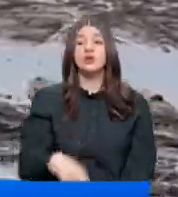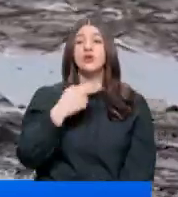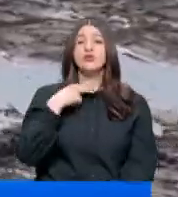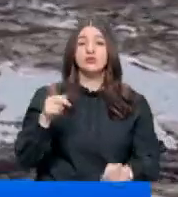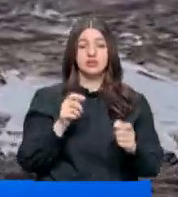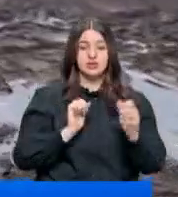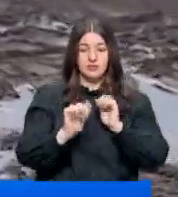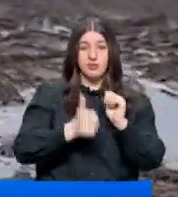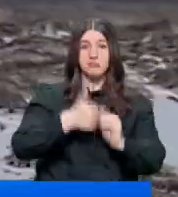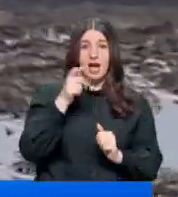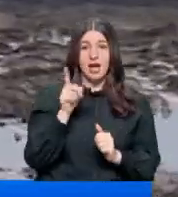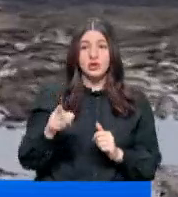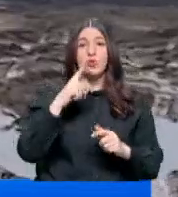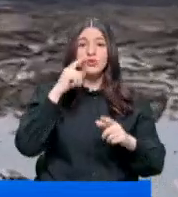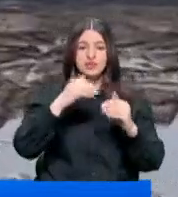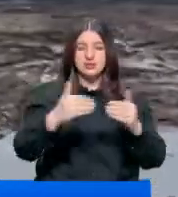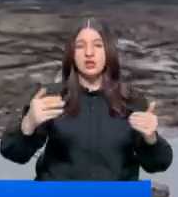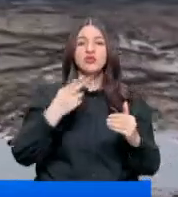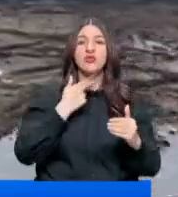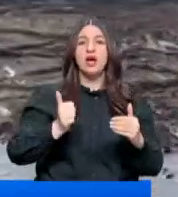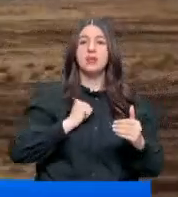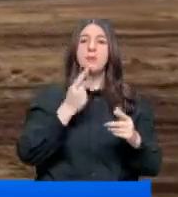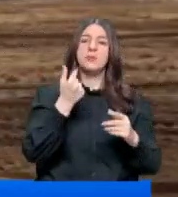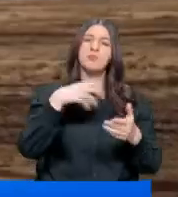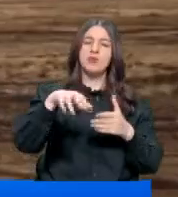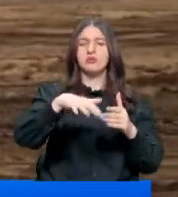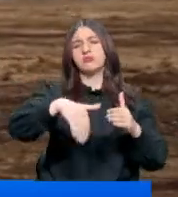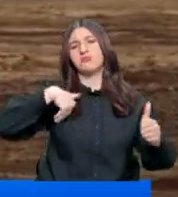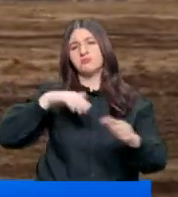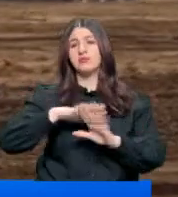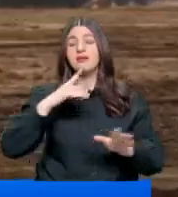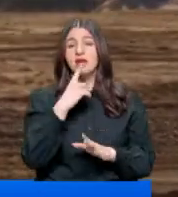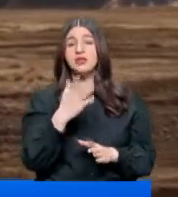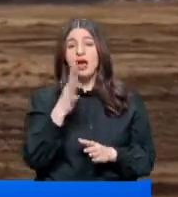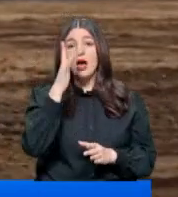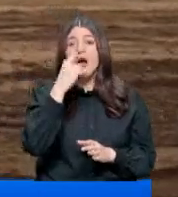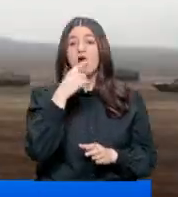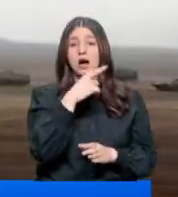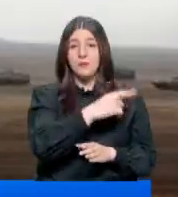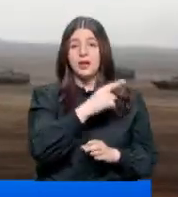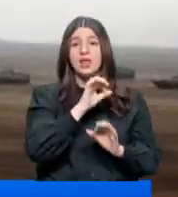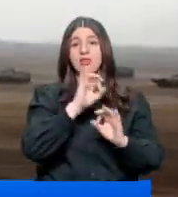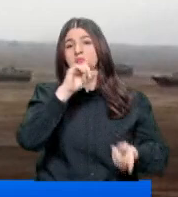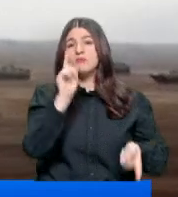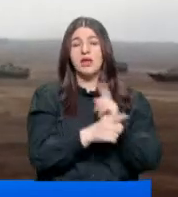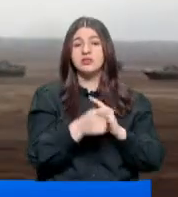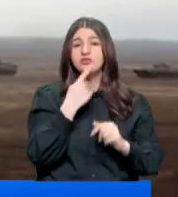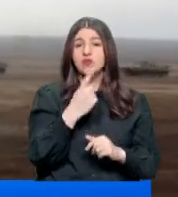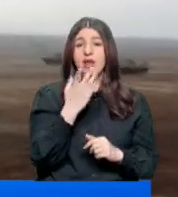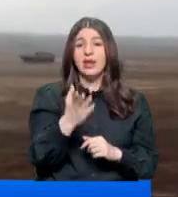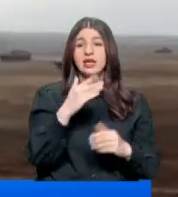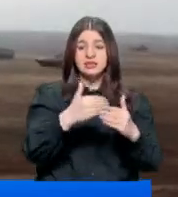Rusya Savunma Bakanlığı Ukrayna sınırındaki Rus askerlerinin bir kısmını çektik dese de Amerika Birleşik Devletleri tam tersini iddia